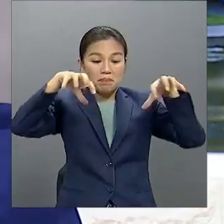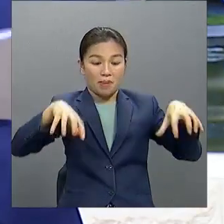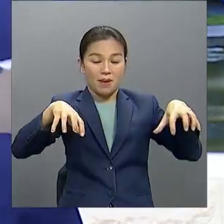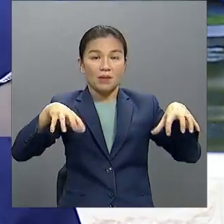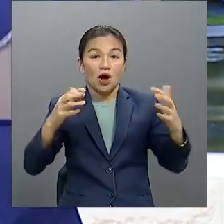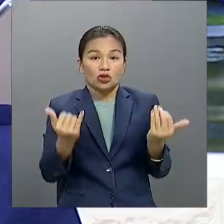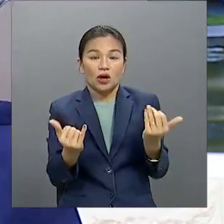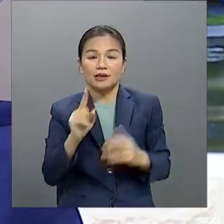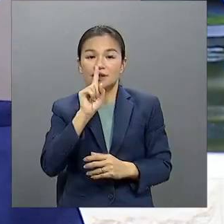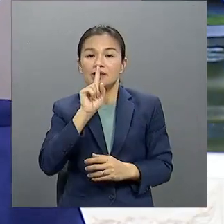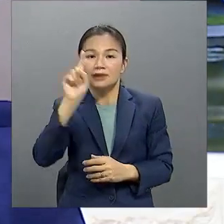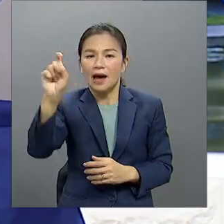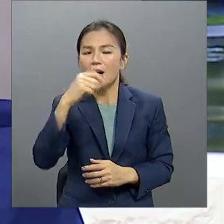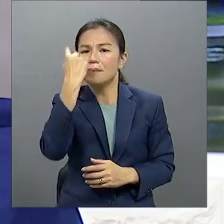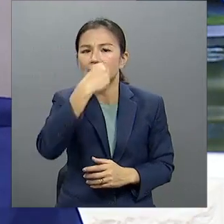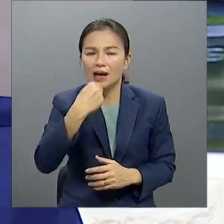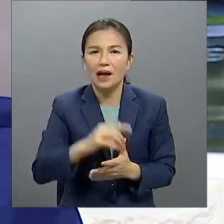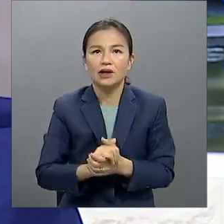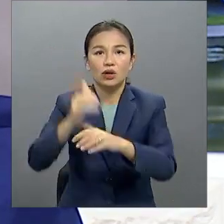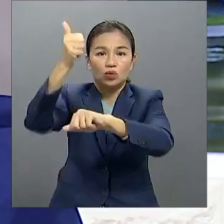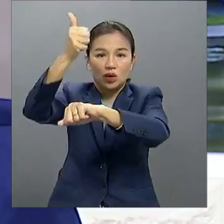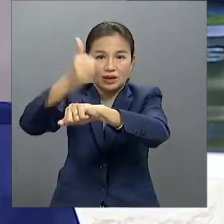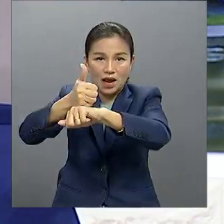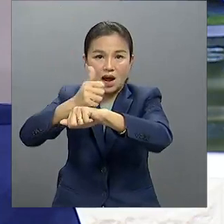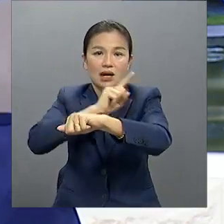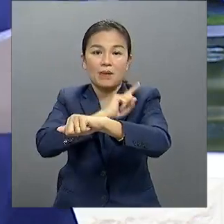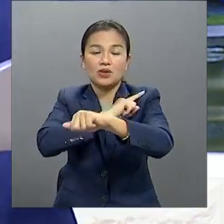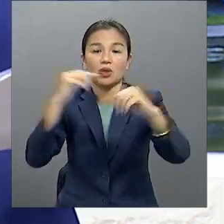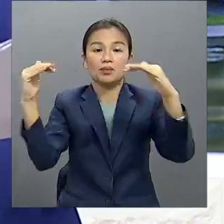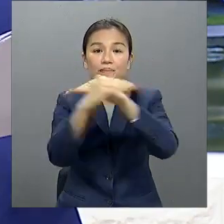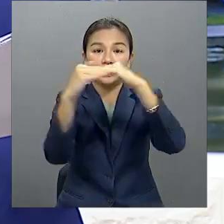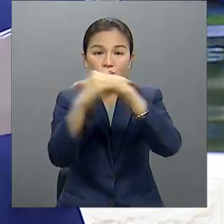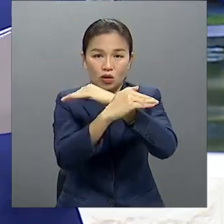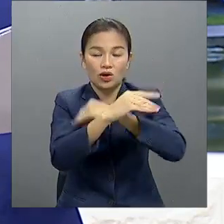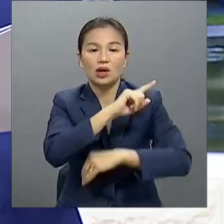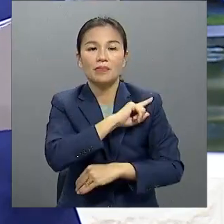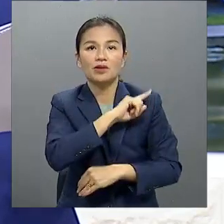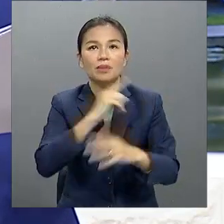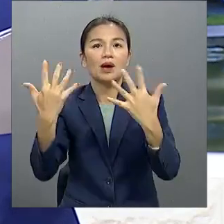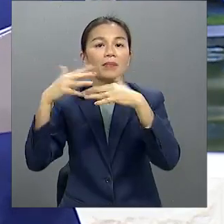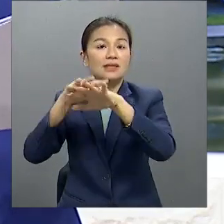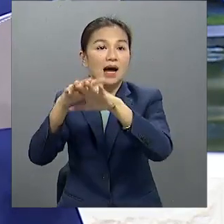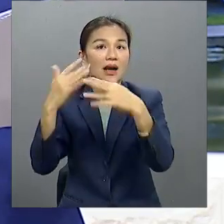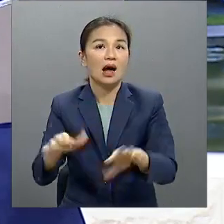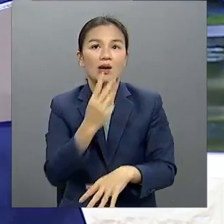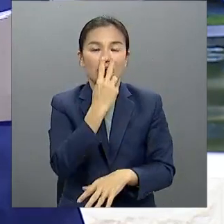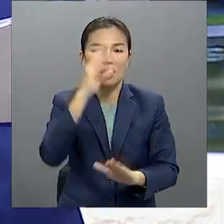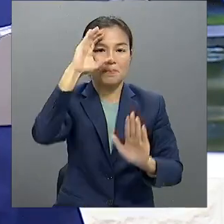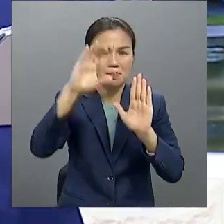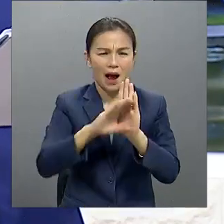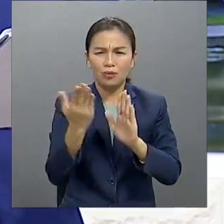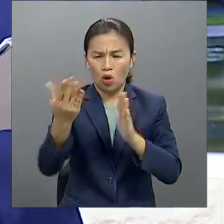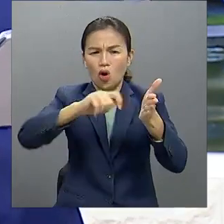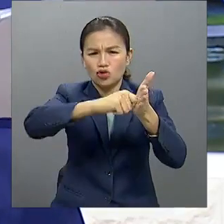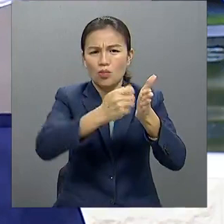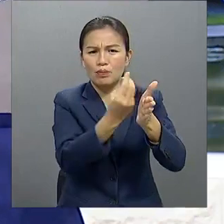ฉายสิรินะคะท่านเป็นหัวหน้าหมวดทางหลวงด่านช้างค่ะเราประสานไปแล้วนะคะเราเห็นภาพแล้วก็อยากจะให้ซ่อมแซมโดยเร็วค่ะท